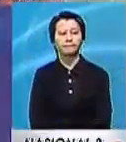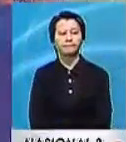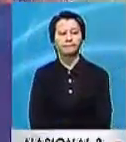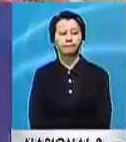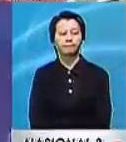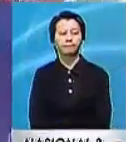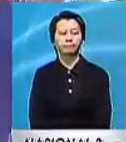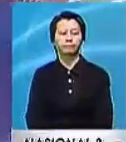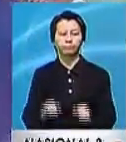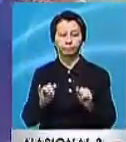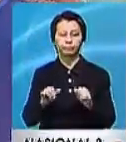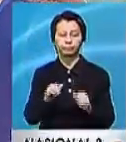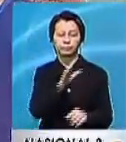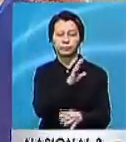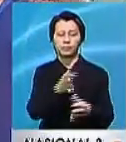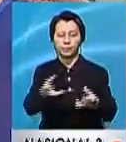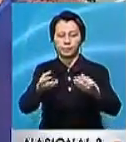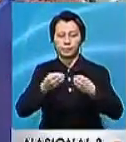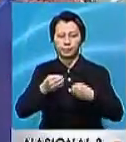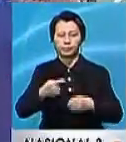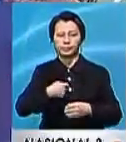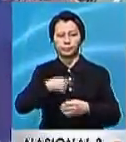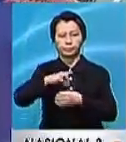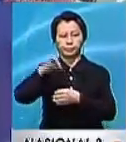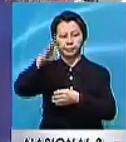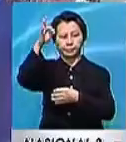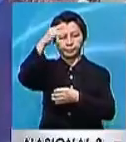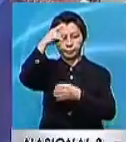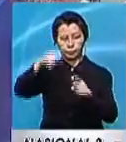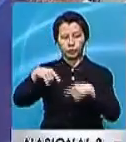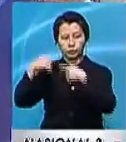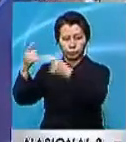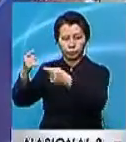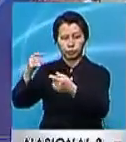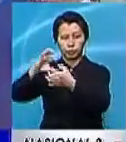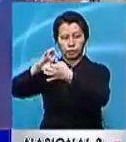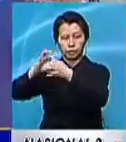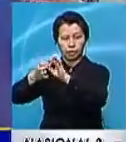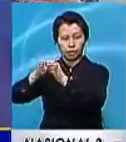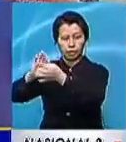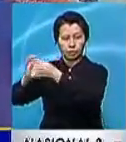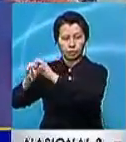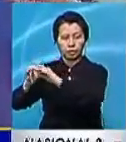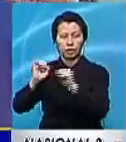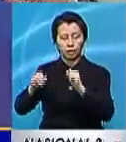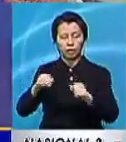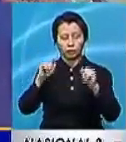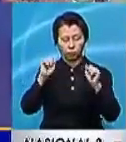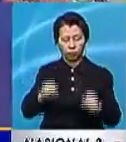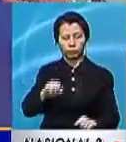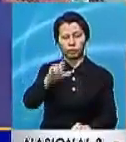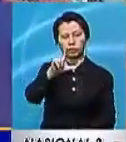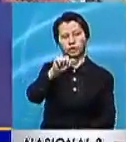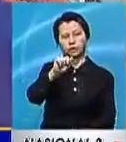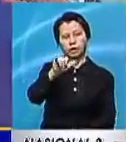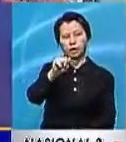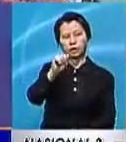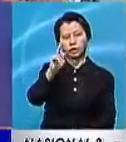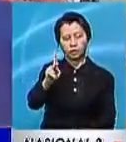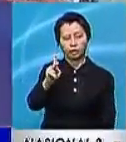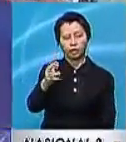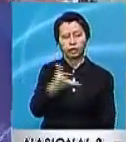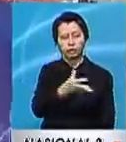Memberikan saya semangatlah bagi meneruskan untuk pergi ke Olimpik kalau ada kelayakan untuk pergilah. Lepas